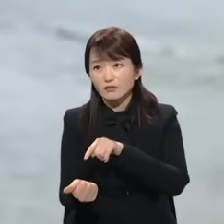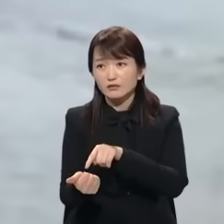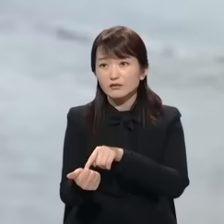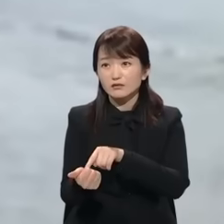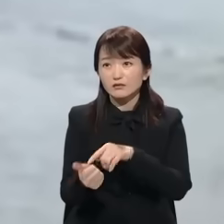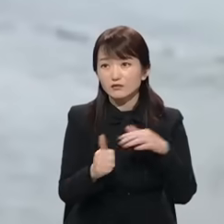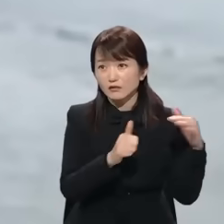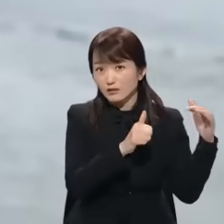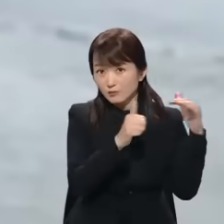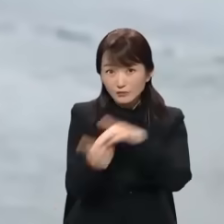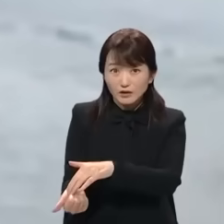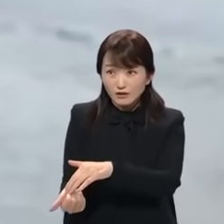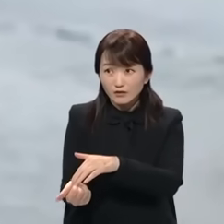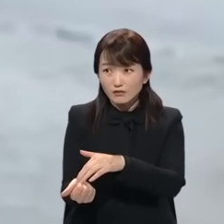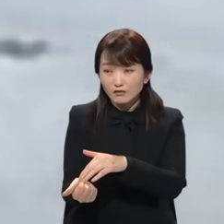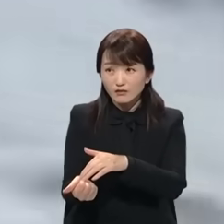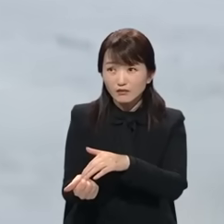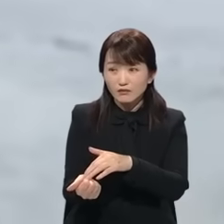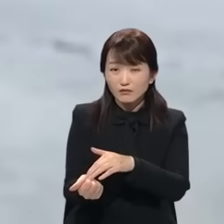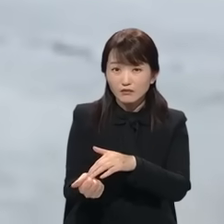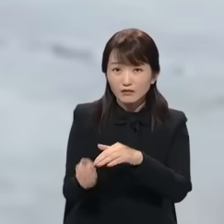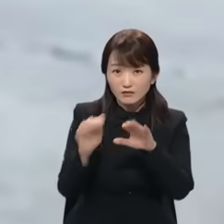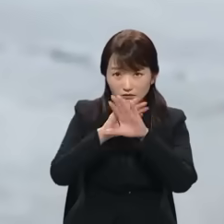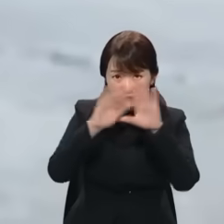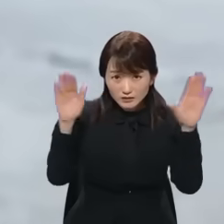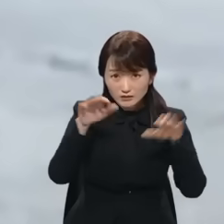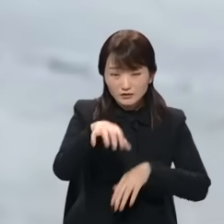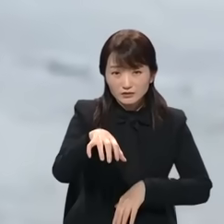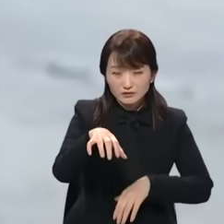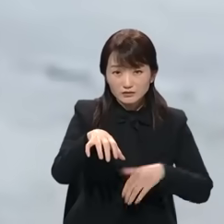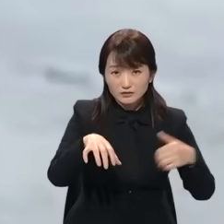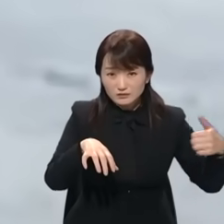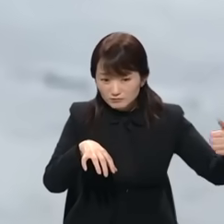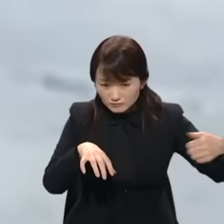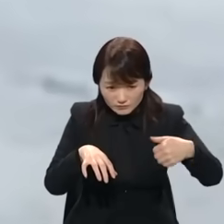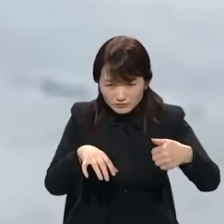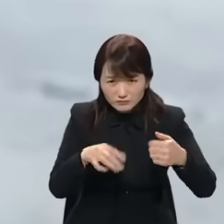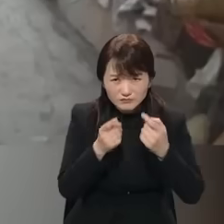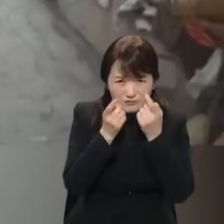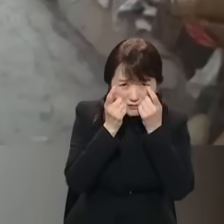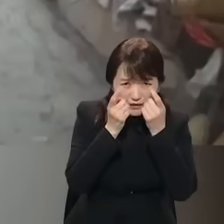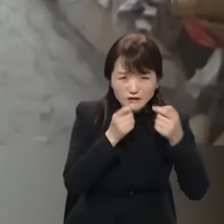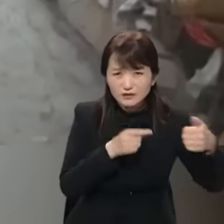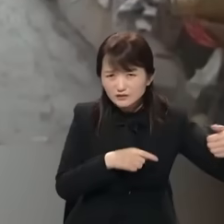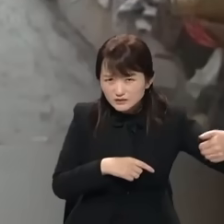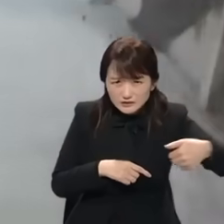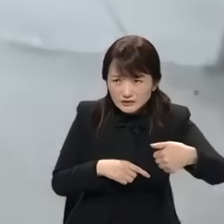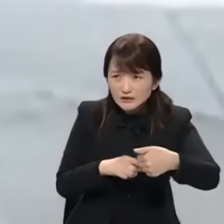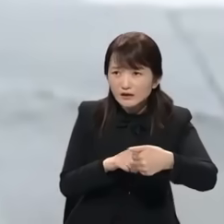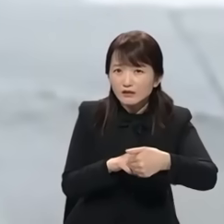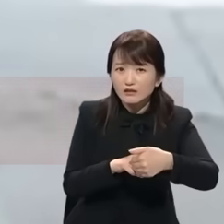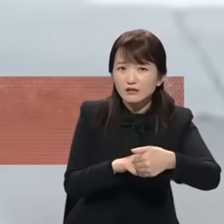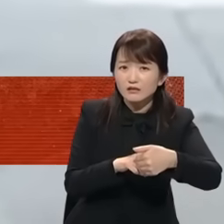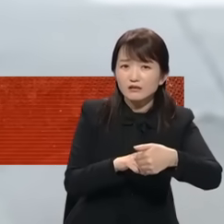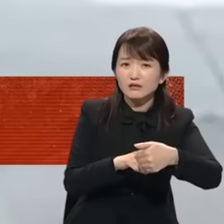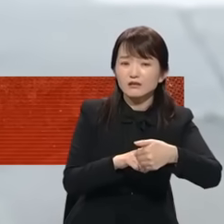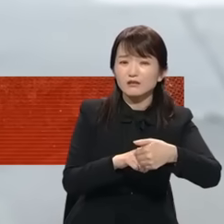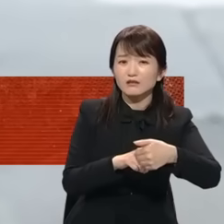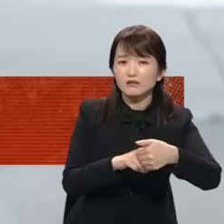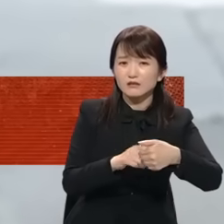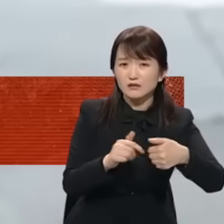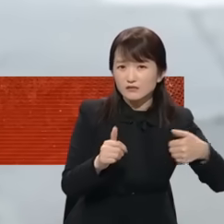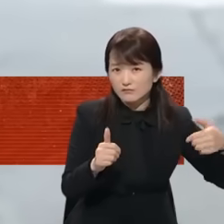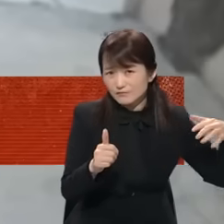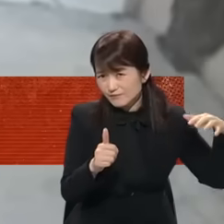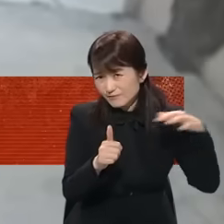만들어 버리는데요네 대낮 마을 한복판에 나타난 거 다름 아닌 야생 멧돼지 아유 자 멧돼지의